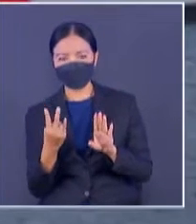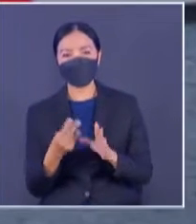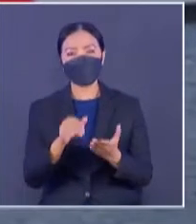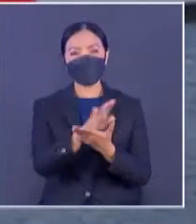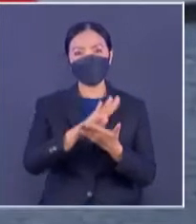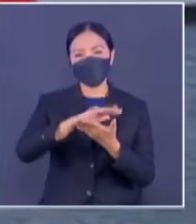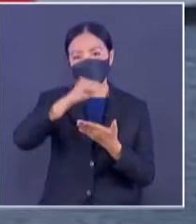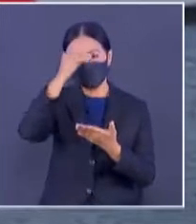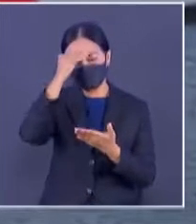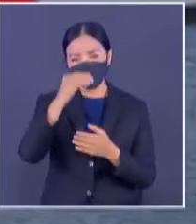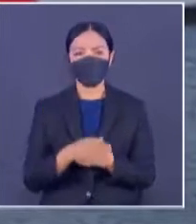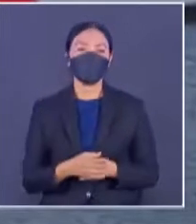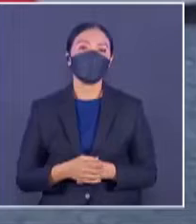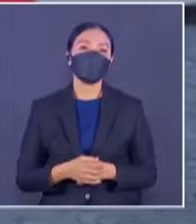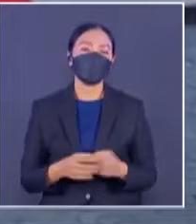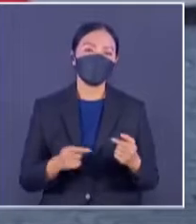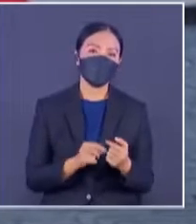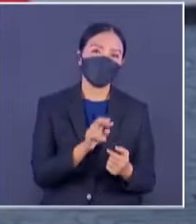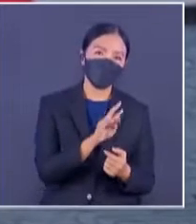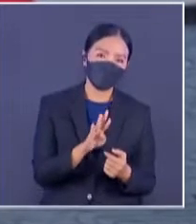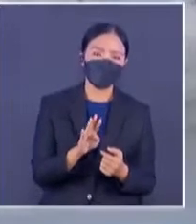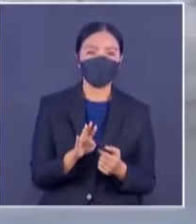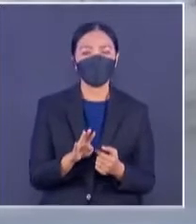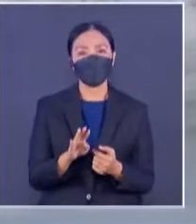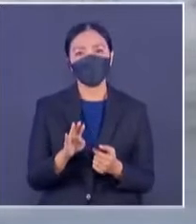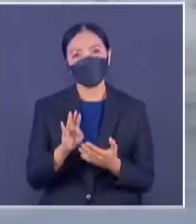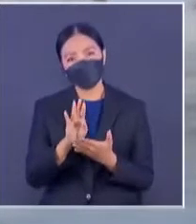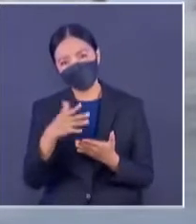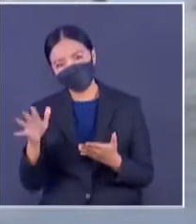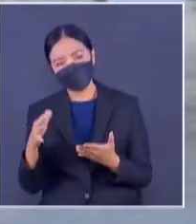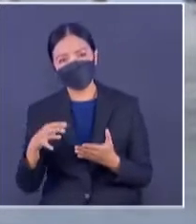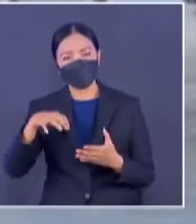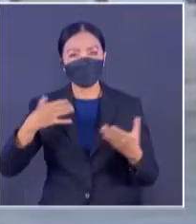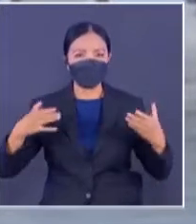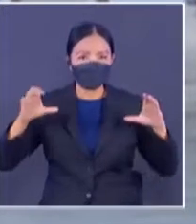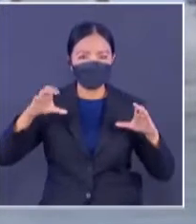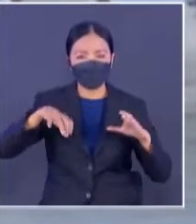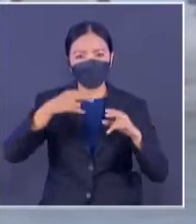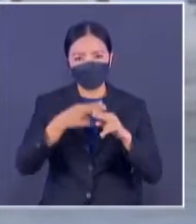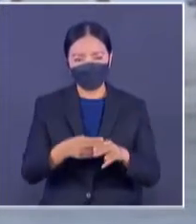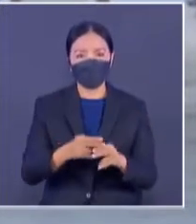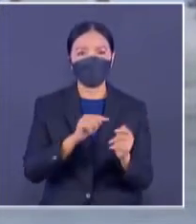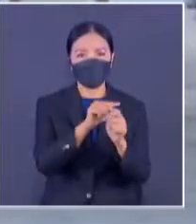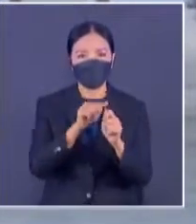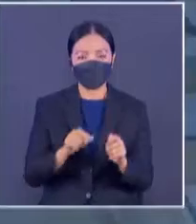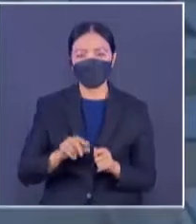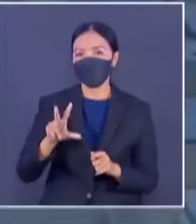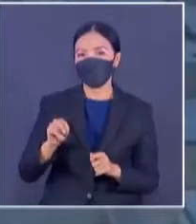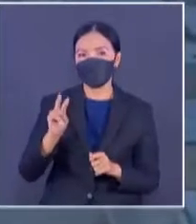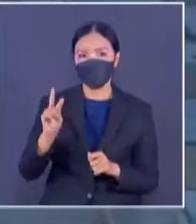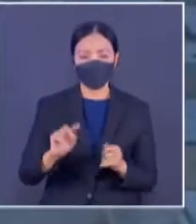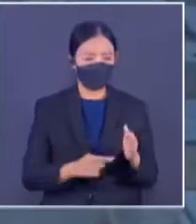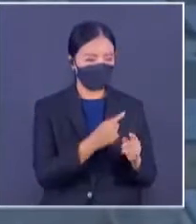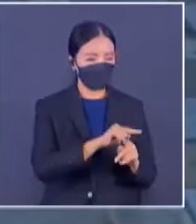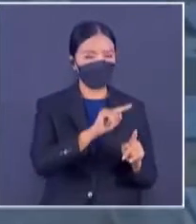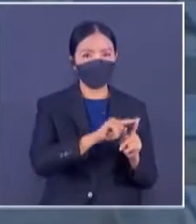ของสถาบันการศึกษาทั้งในและนอกระบบทั้งของรัฐและเอกชนรวม32อำเภอนะครับตั้งแต่วันที่1พฤศจิก